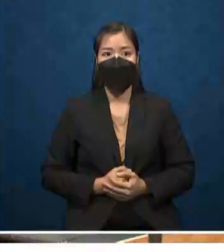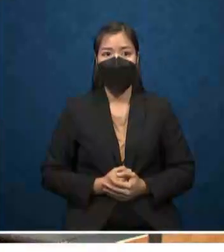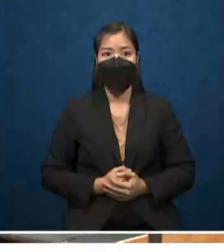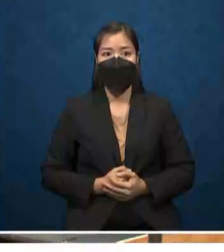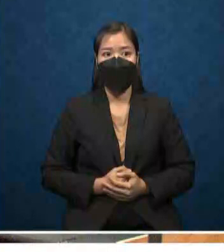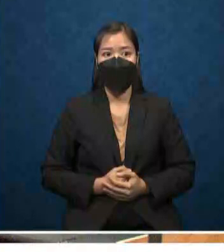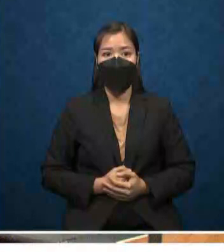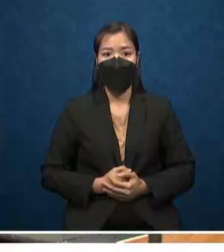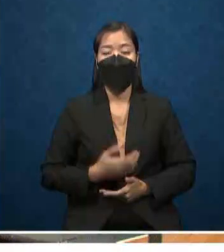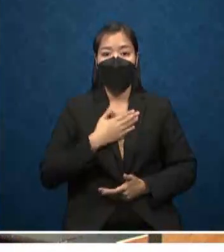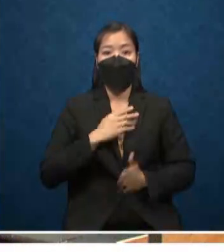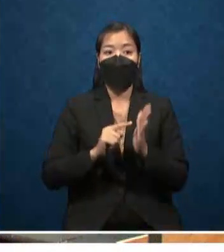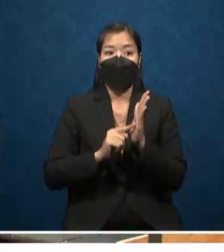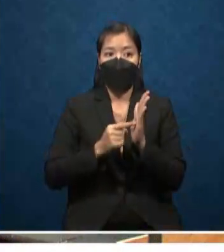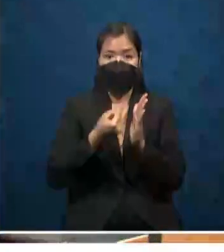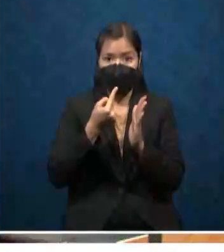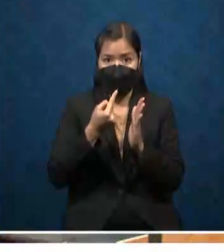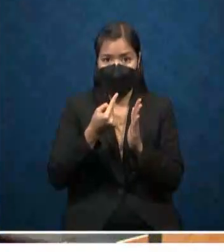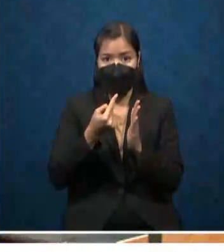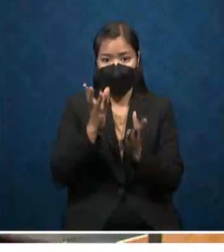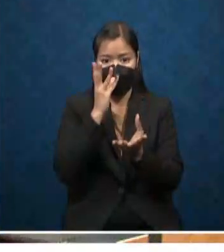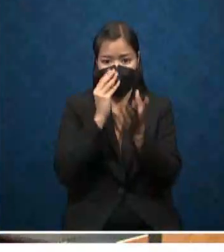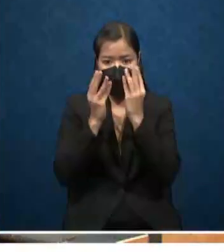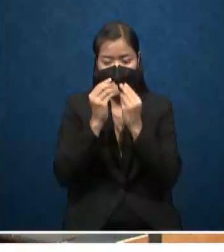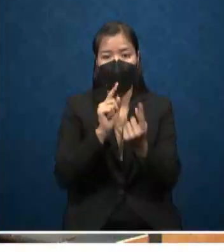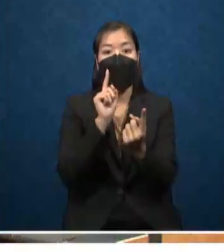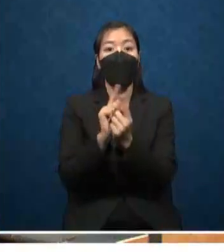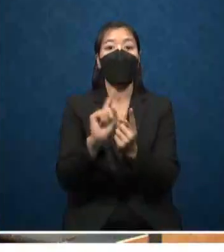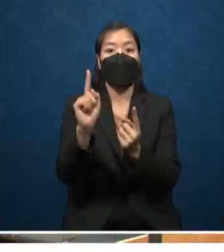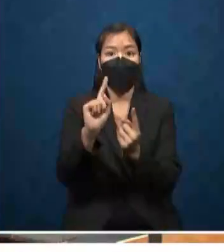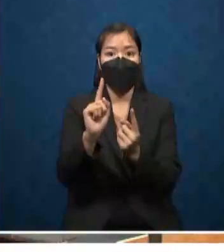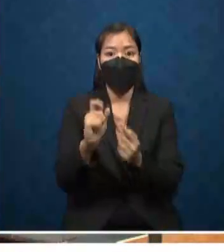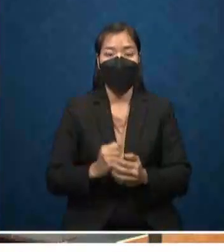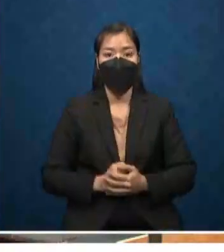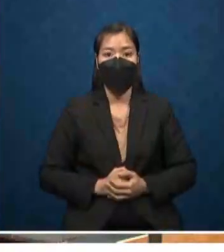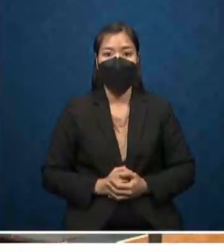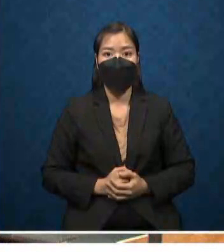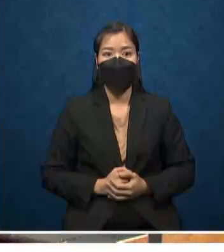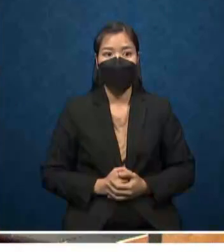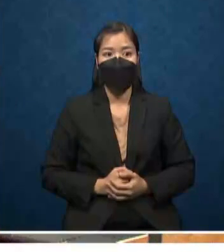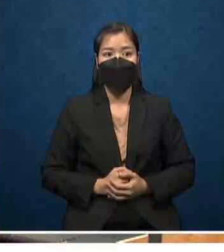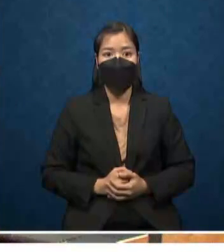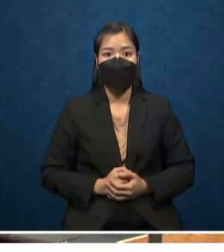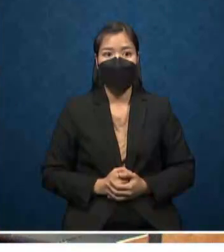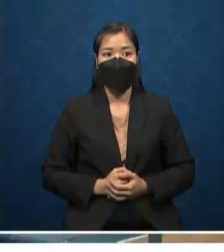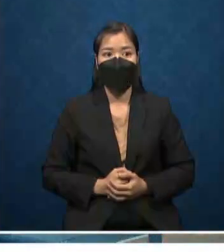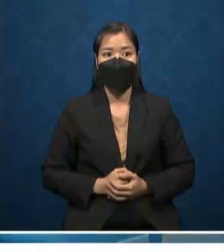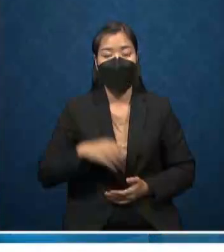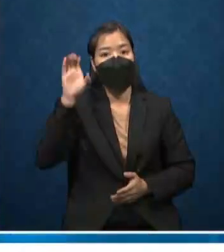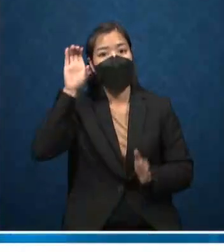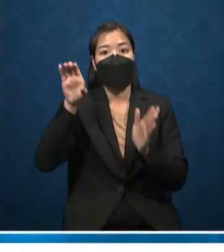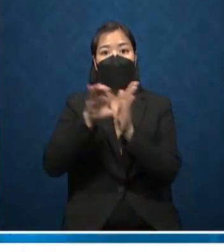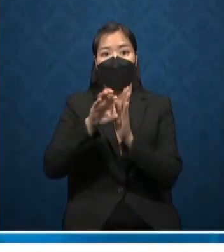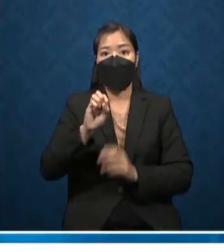ผมขอเริ่มด้วยผลการศึกษานะครับก็ในภาพฉายภาพแร